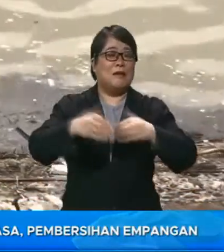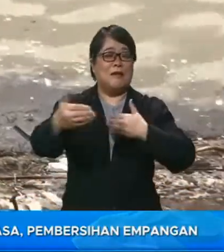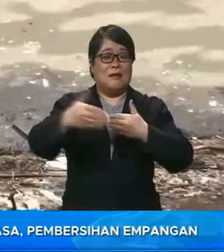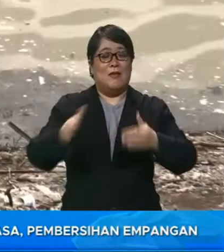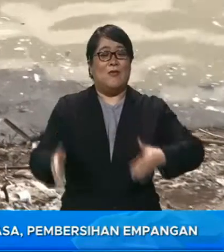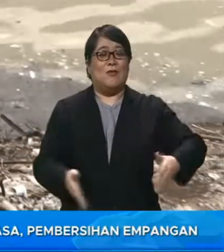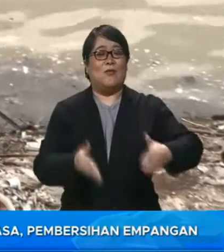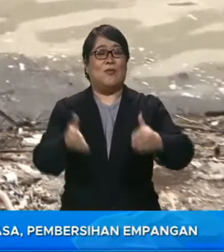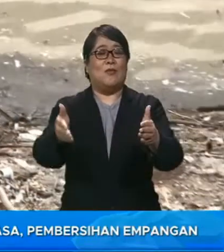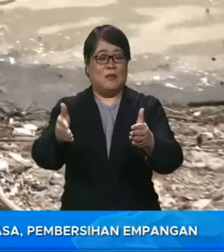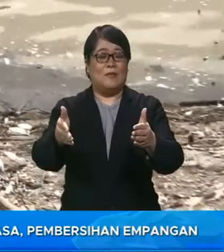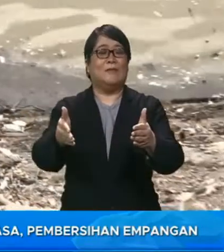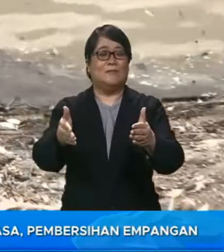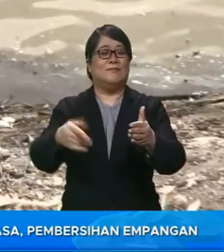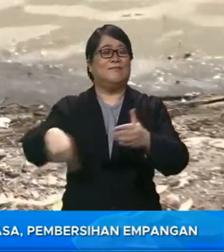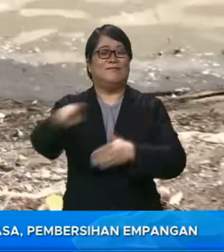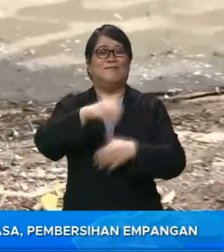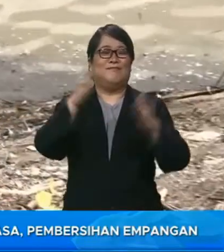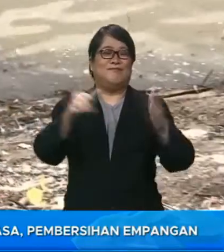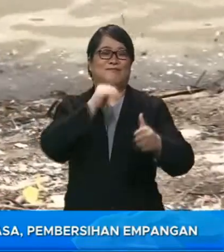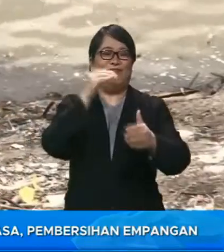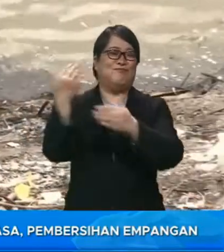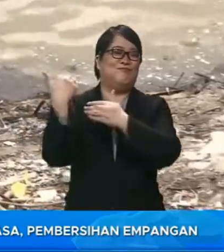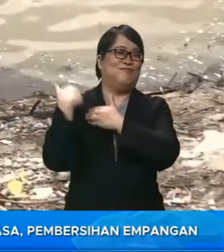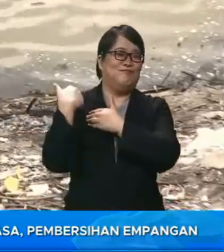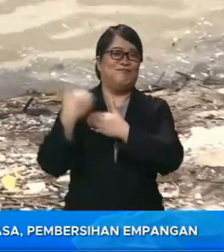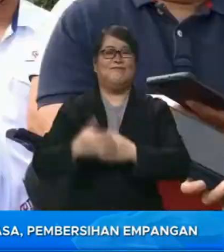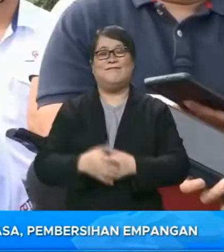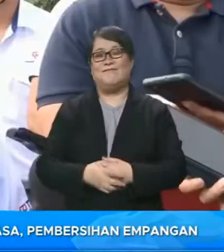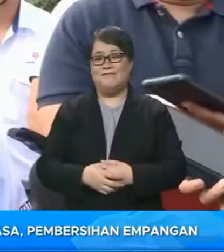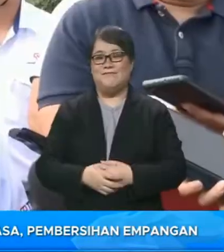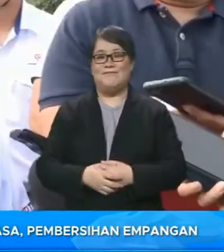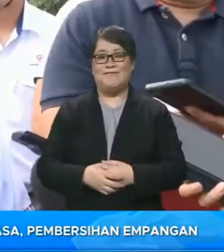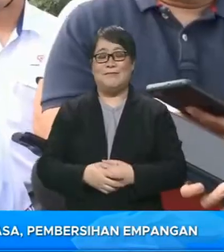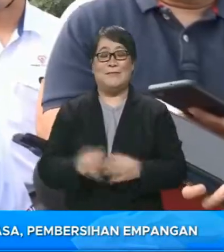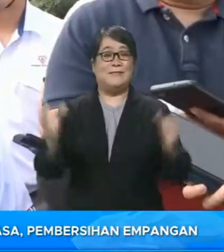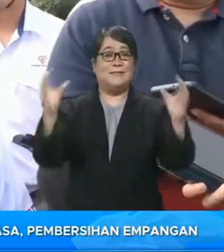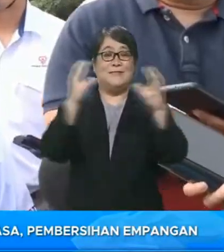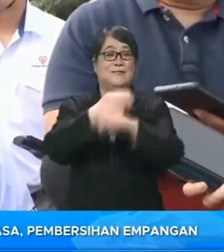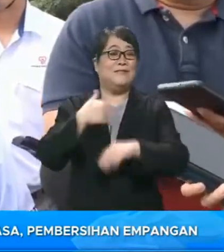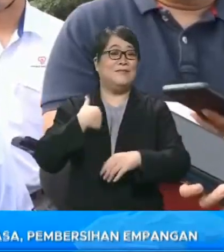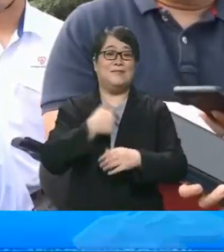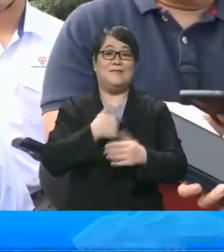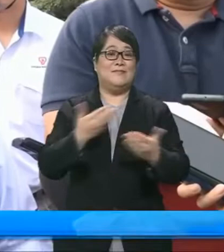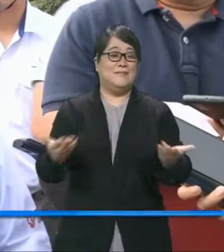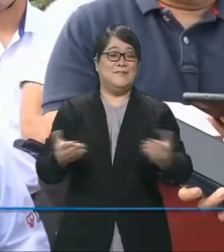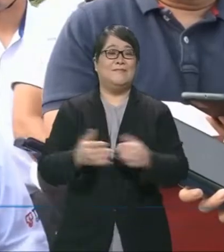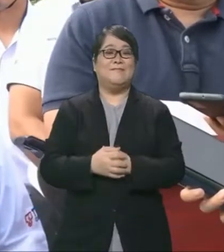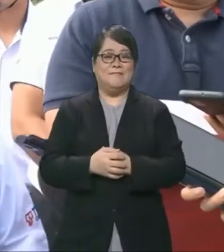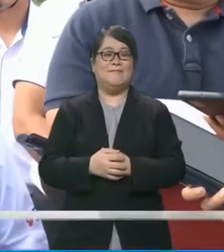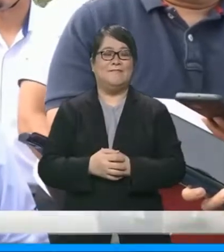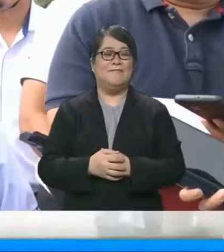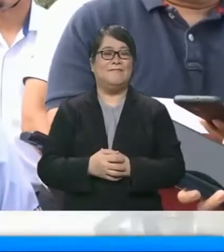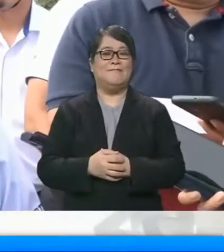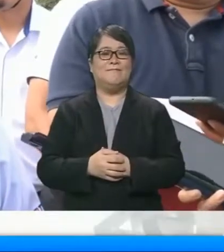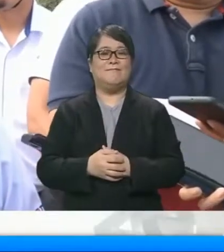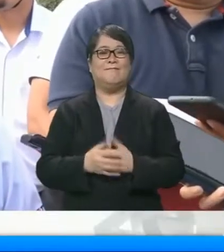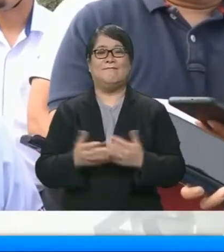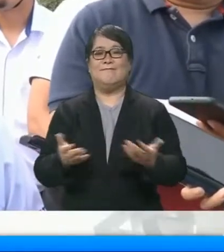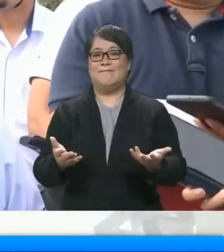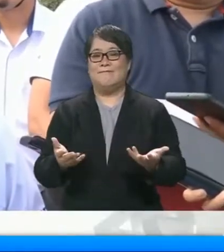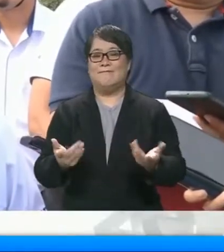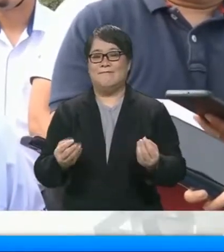sungai hasil perbuatan tidak bertanggungjawab sesetengah pihak. Cabaran kita yang paling besar di sini adalah